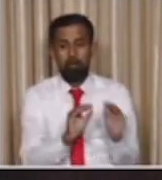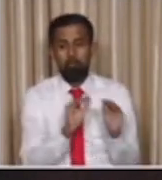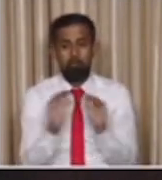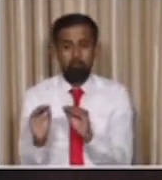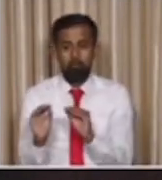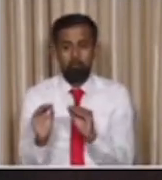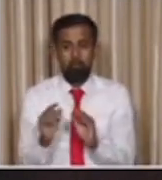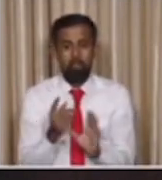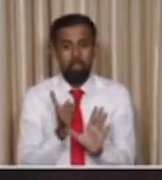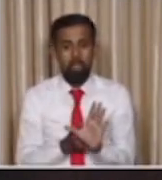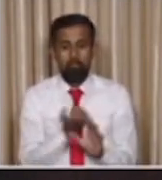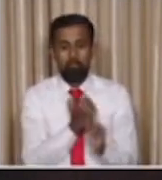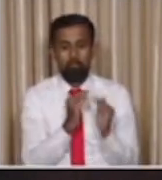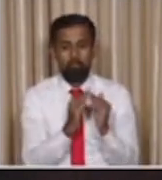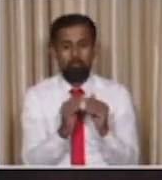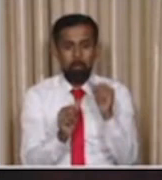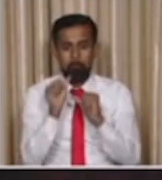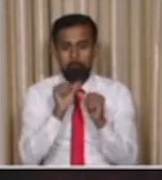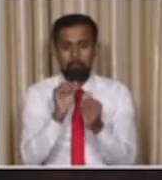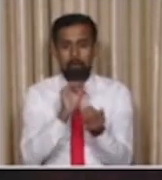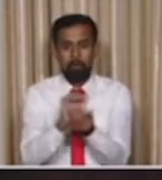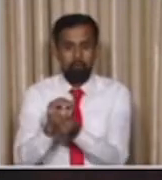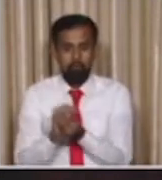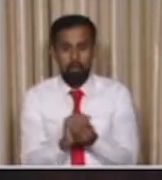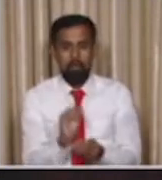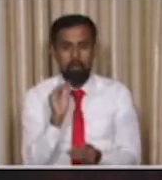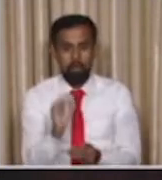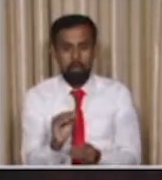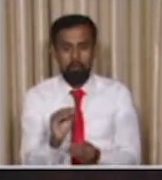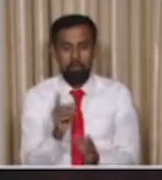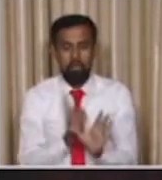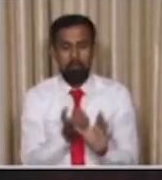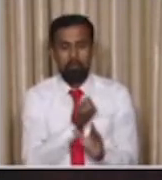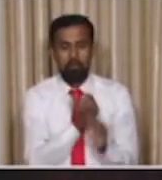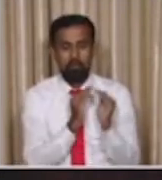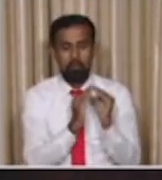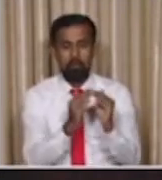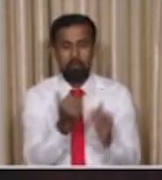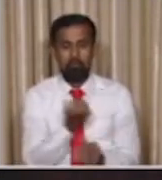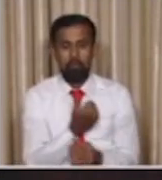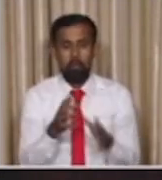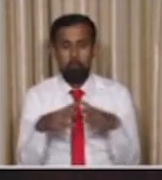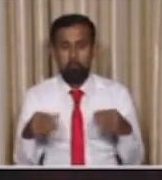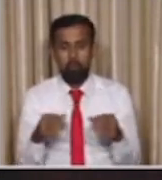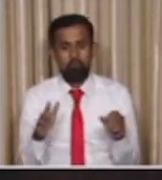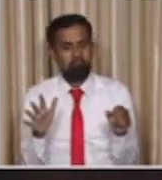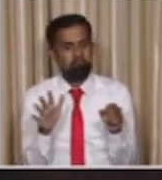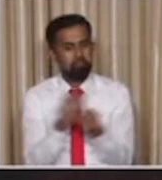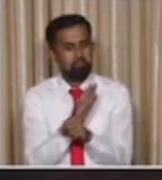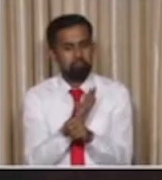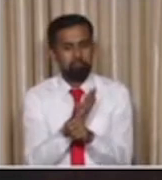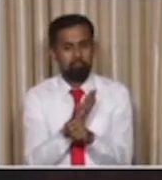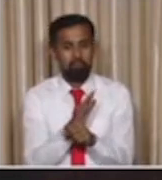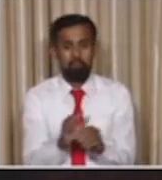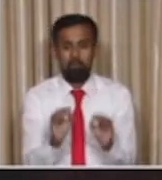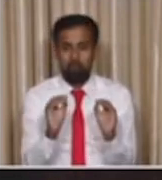මේ රටේ හැම රෝහලකම හැම බෙහෙතක් තියෙනවනම් මේ රටේ හැම රෝහලකම වෛද්‍ය උපකරණ ටිකේ අඩුපාඩු ටික ඉවර